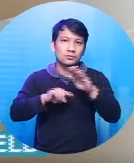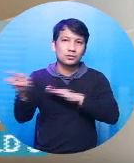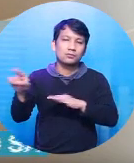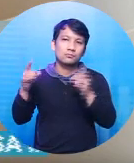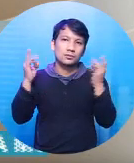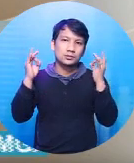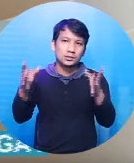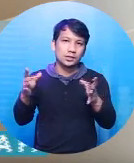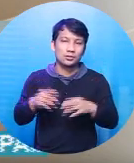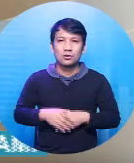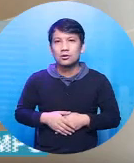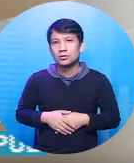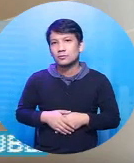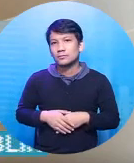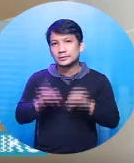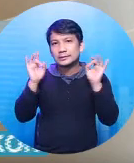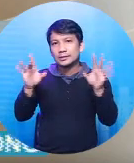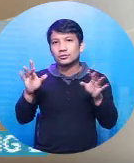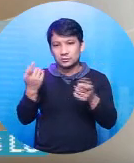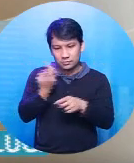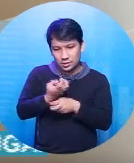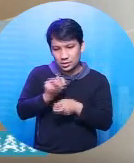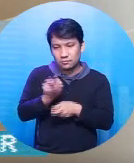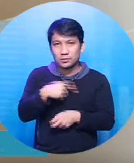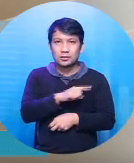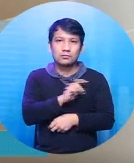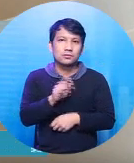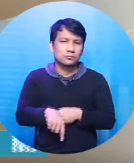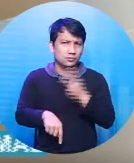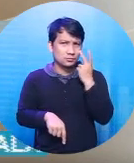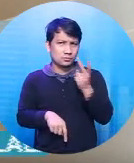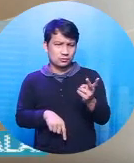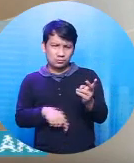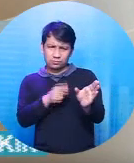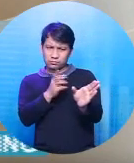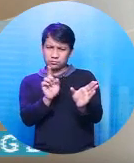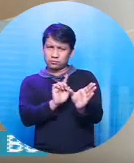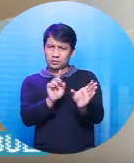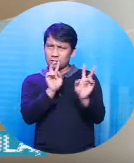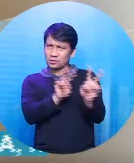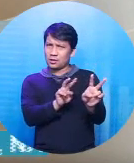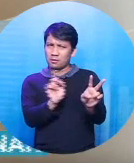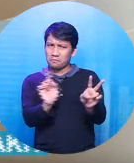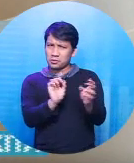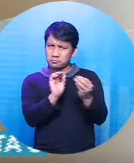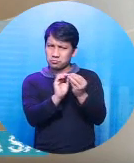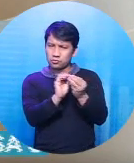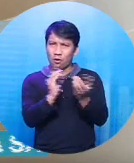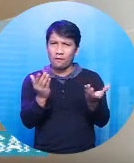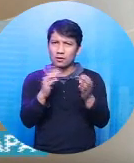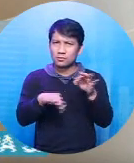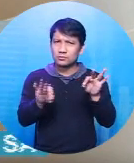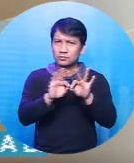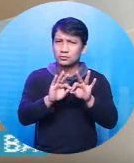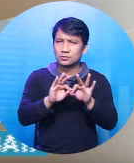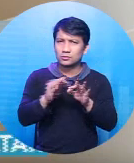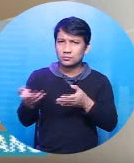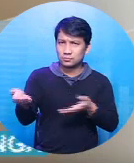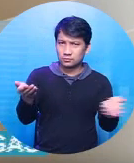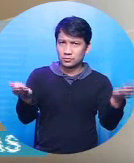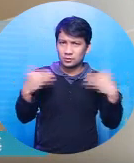lalong mahihirapan po tayo. At saka sa akin, mas nakikita ko po talaga yung kinakailangan yata talagang i-counseling ko